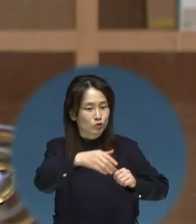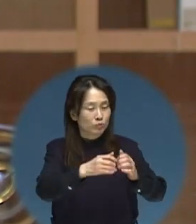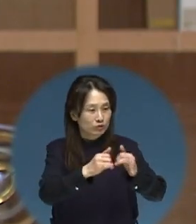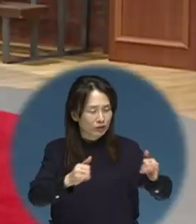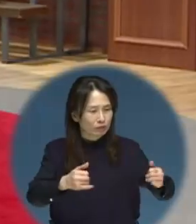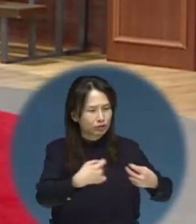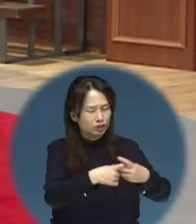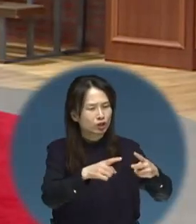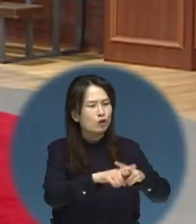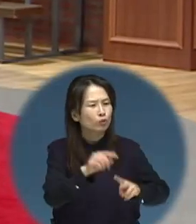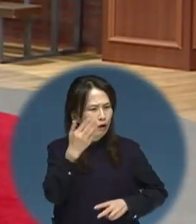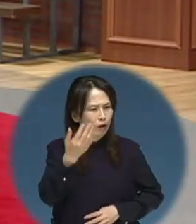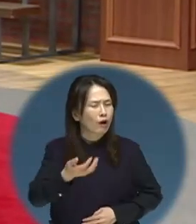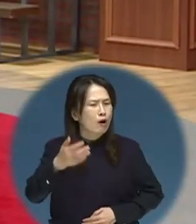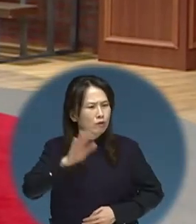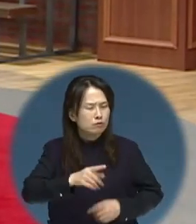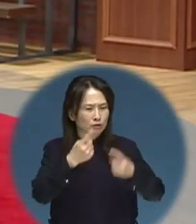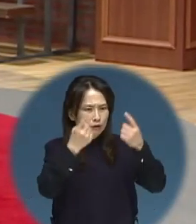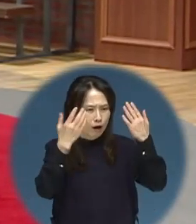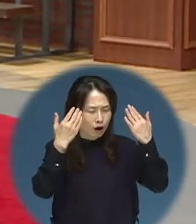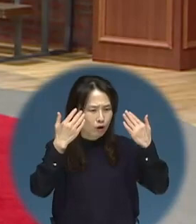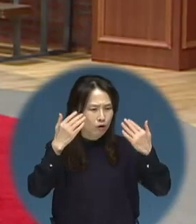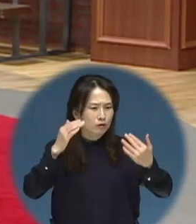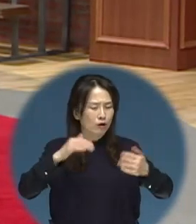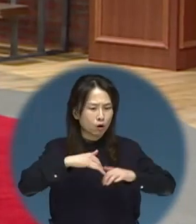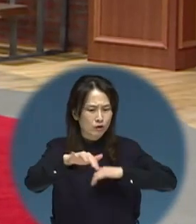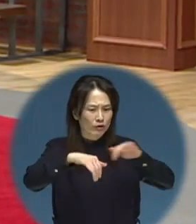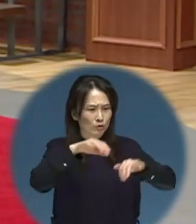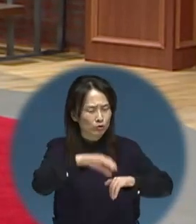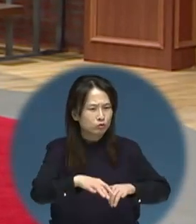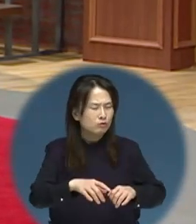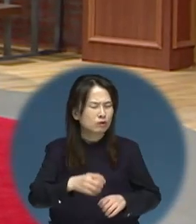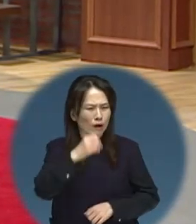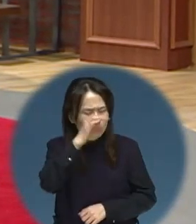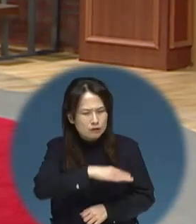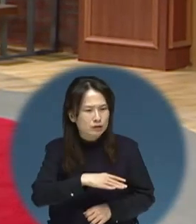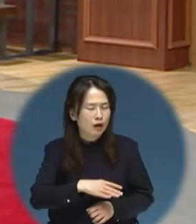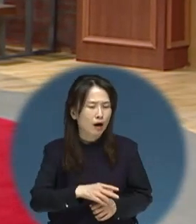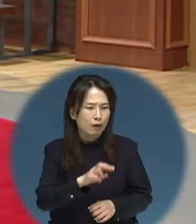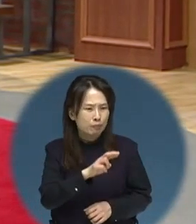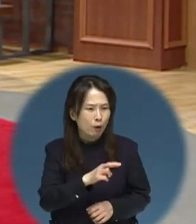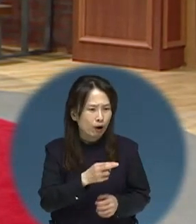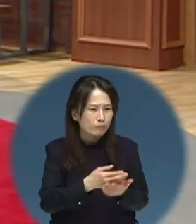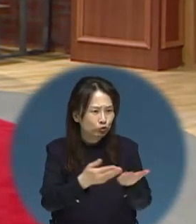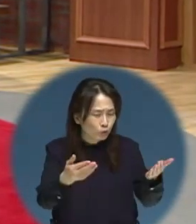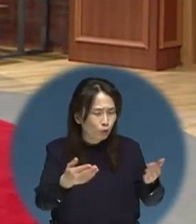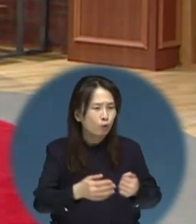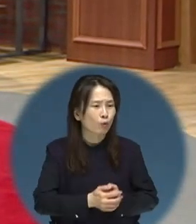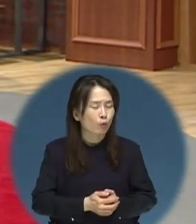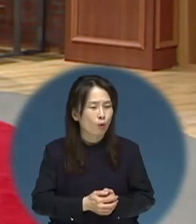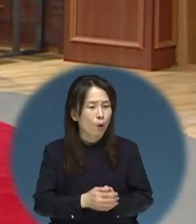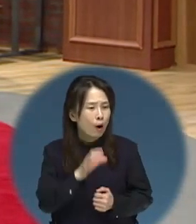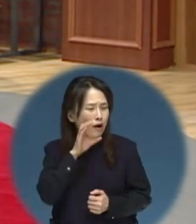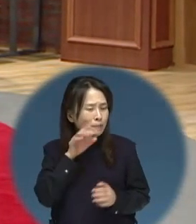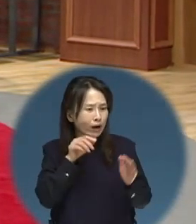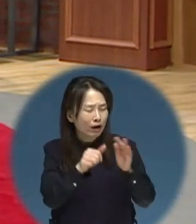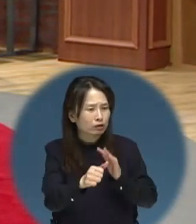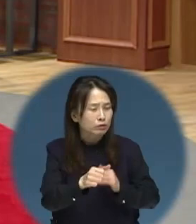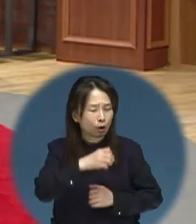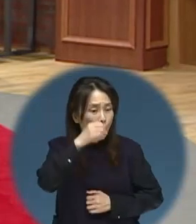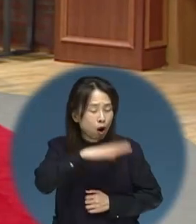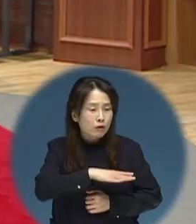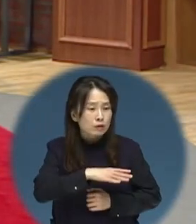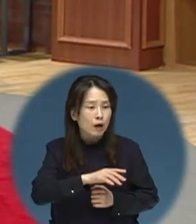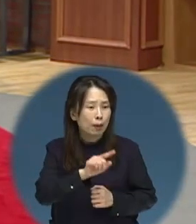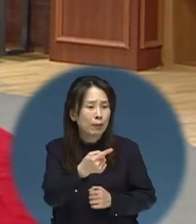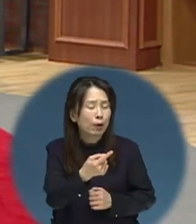되는데 그냥 대학가에서 무작정 명함을 나눠주고 카페 가서 무작정 영상 보여주고 100원만 그러면 반응이 어떻게